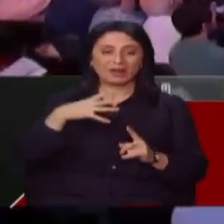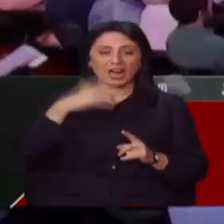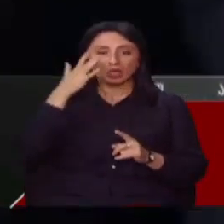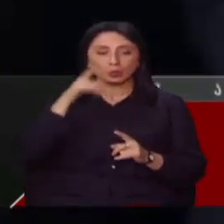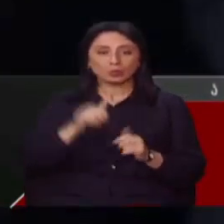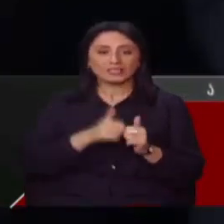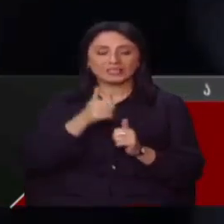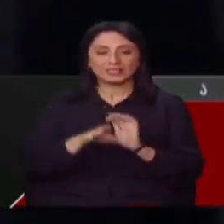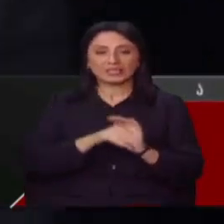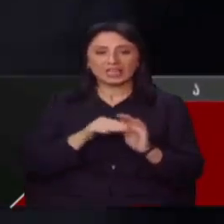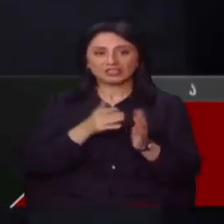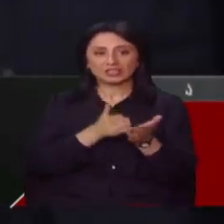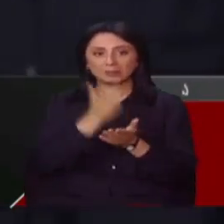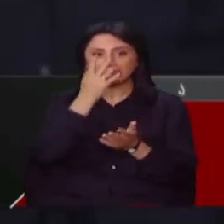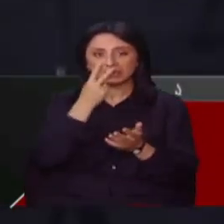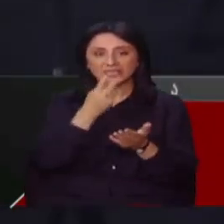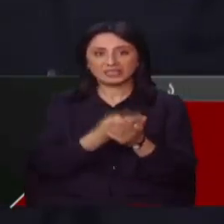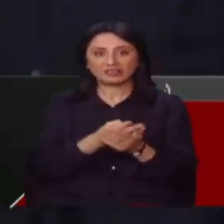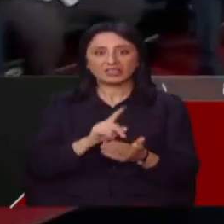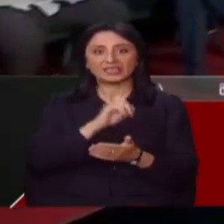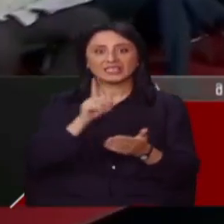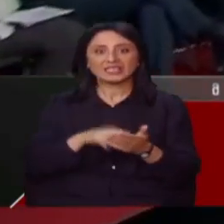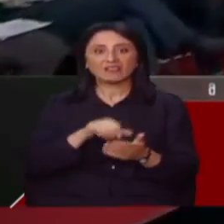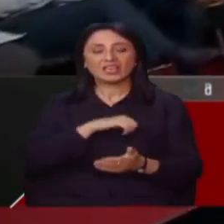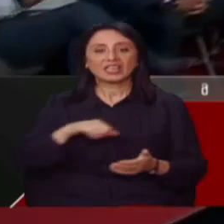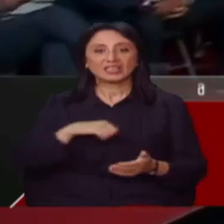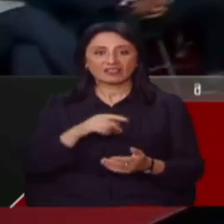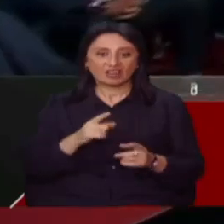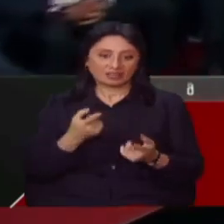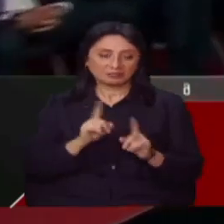ოცნების წინასაარჩევნო მიზნებს ხედავენ, საკითხზე